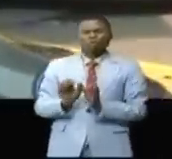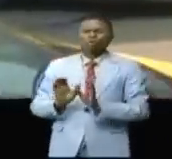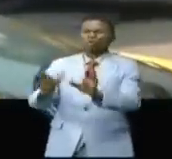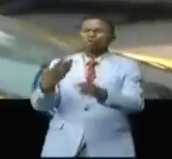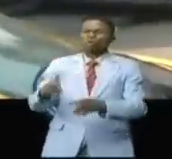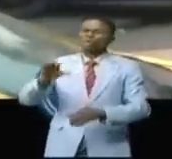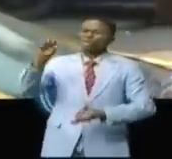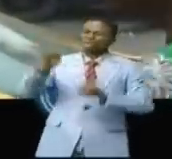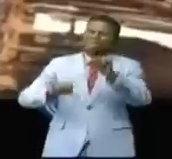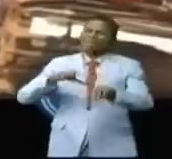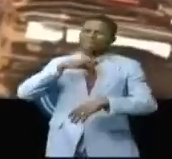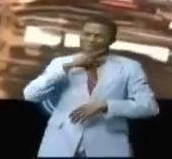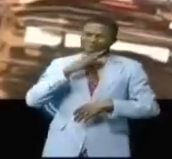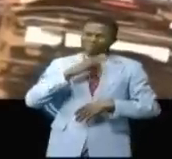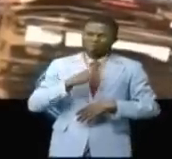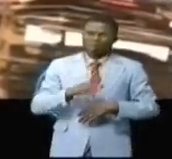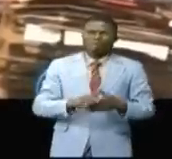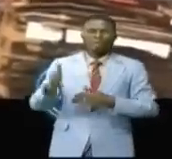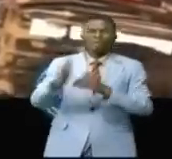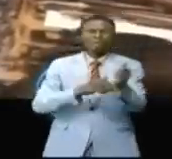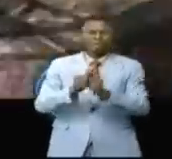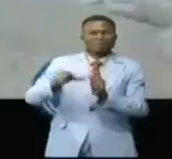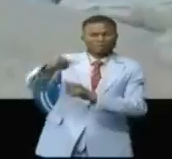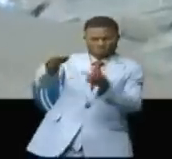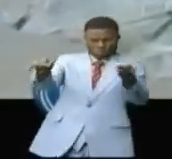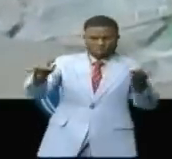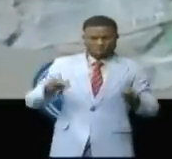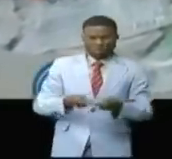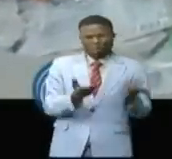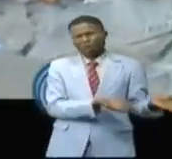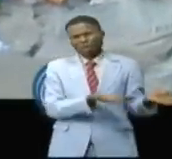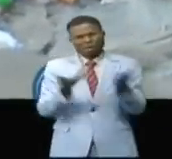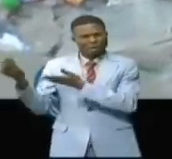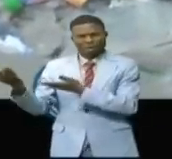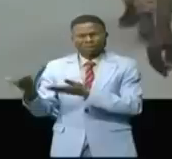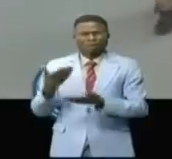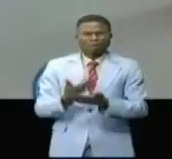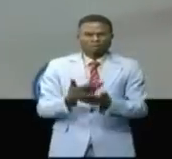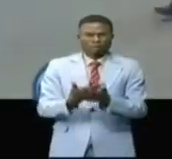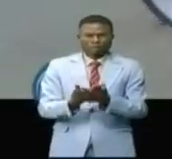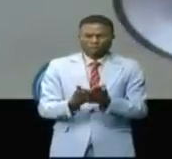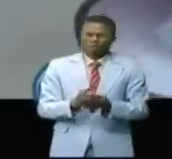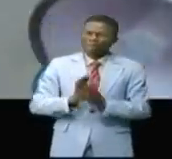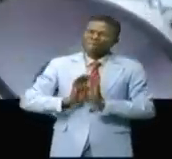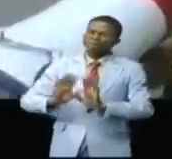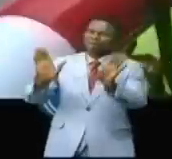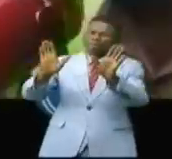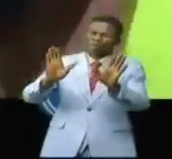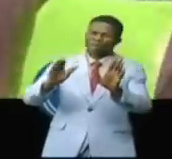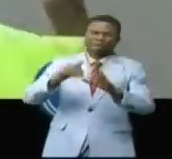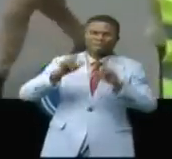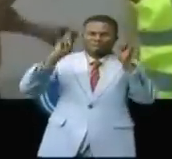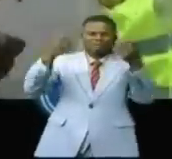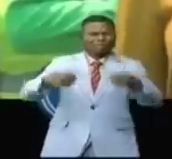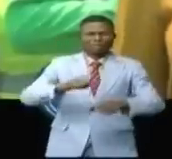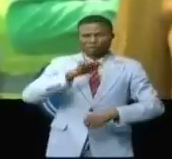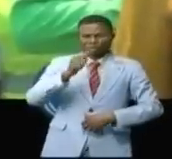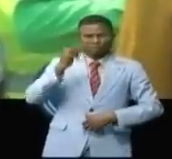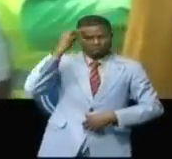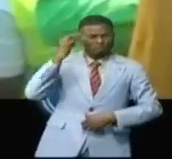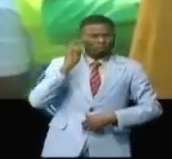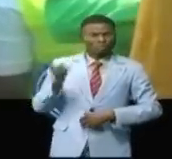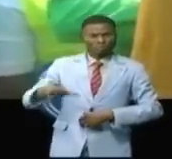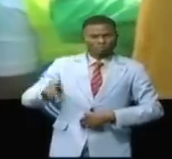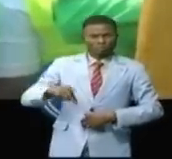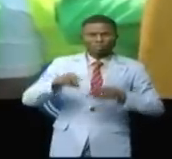susceptibles de polluer l'environnement des vrais être évacués et disparaître de la ville la ministre provinciale de